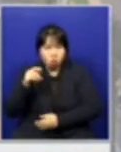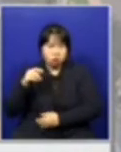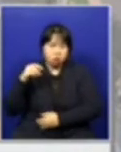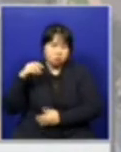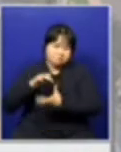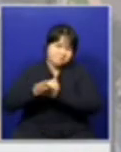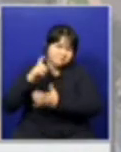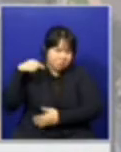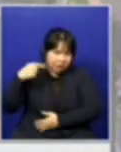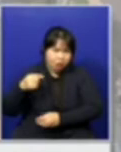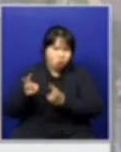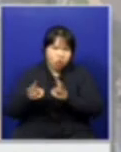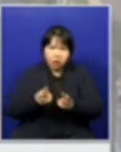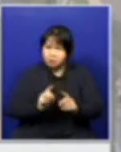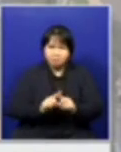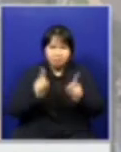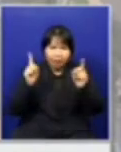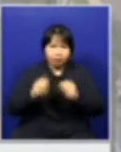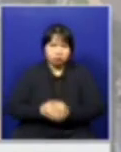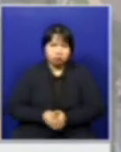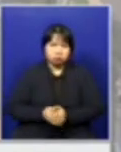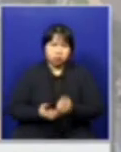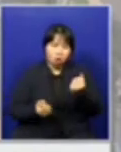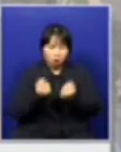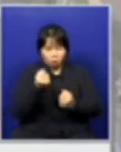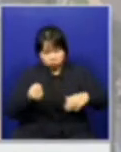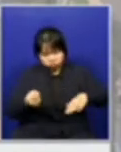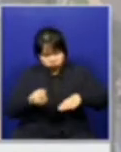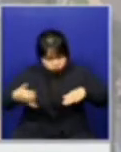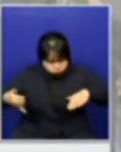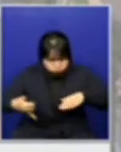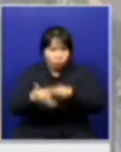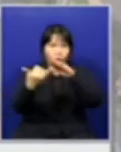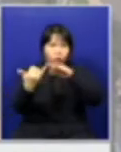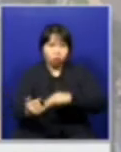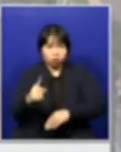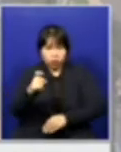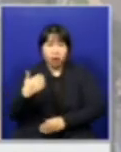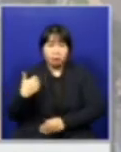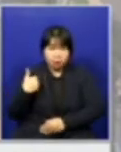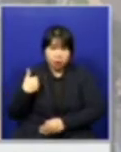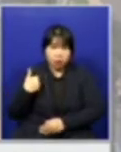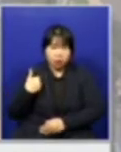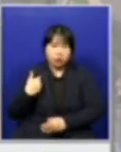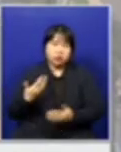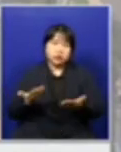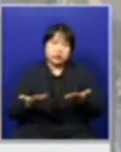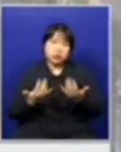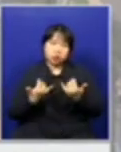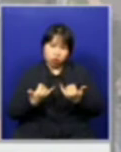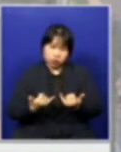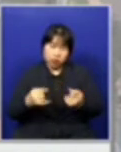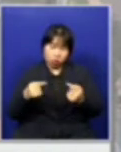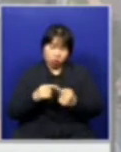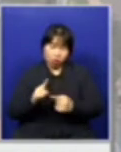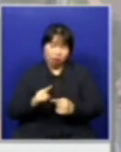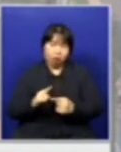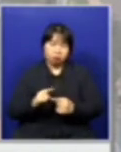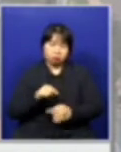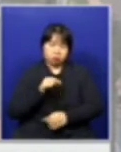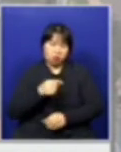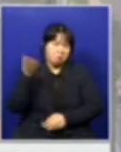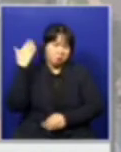ยวิธีแปลกพิสดารเดินให้รถชนด้วยก็มีอันนี้เป็นสิ่งที่สะท้อนให้เห็นว่าอำนาจการซื้อในช่วง